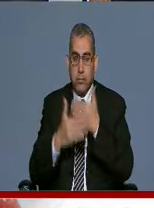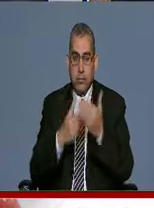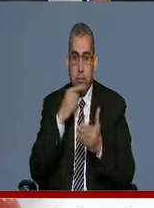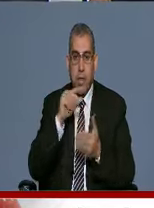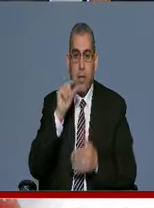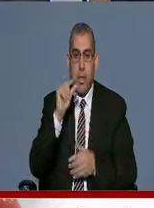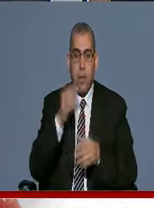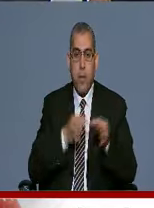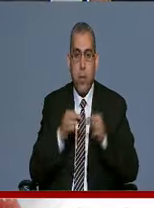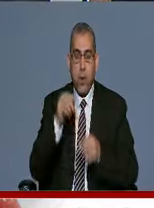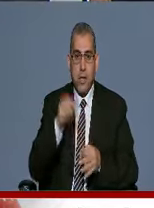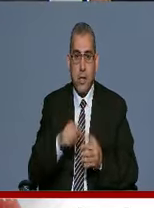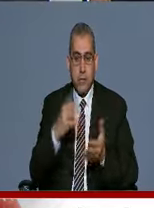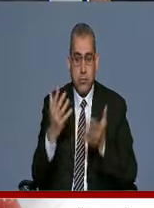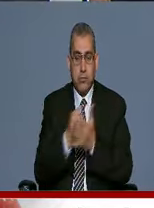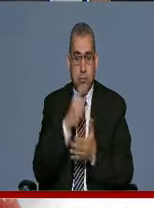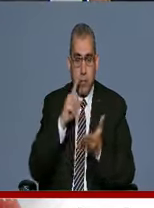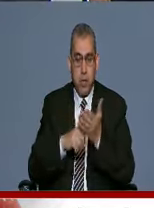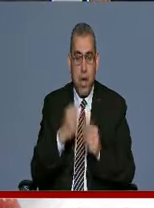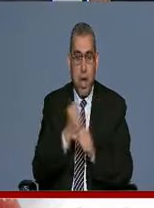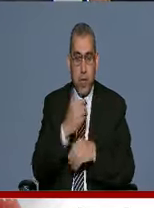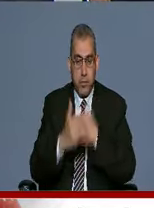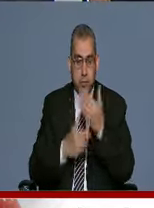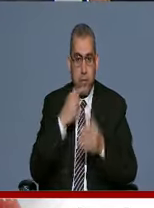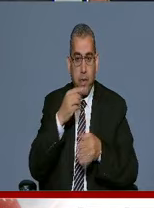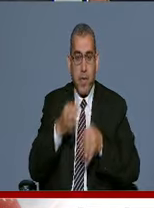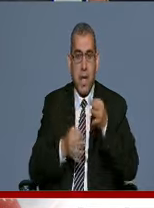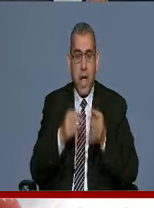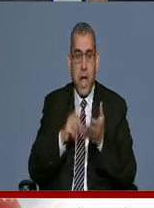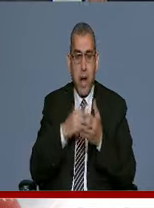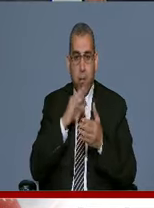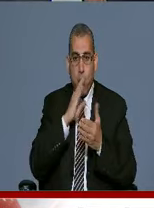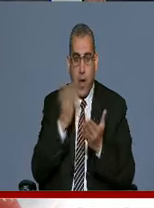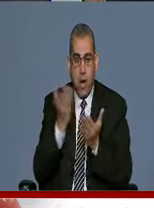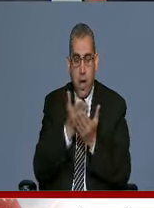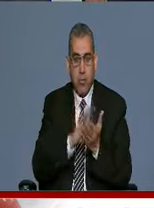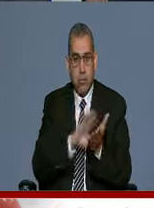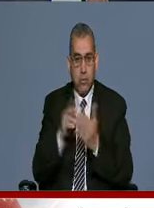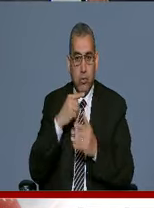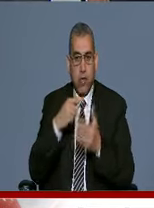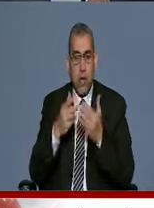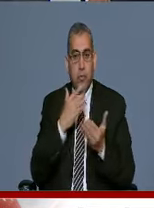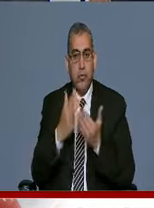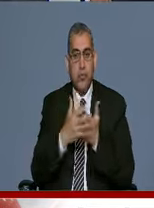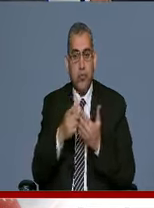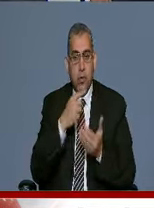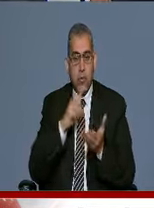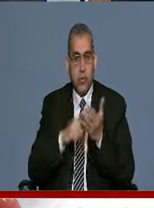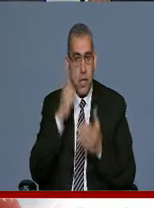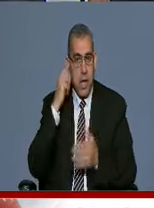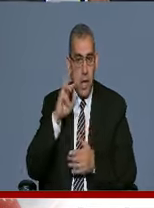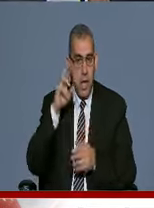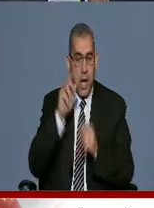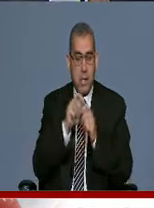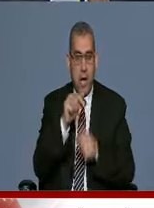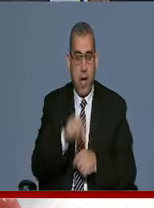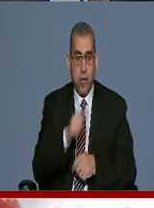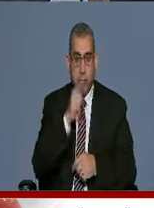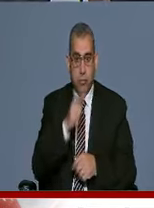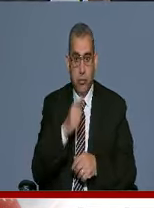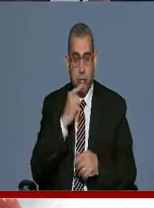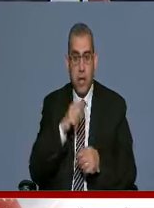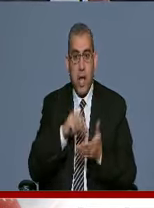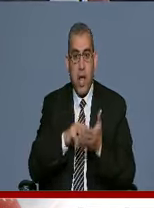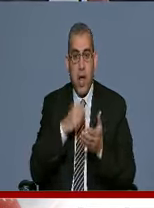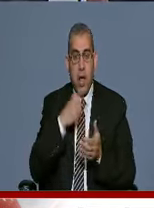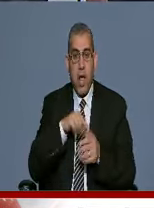الهندسيه، واحنا استخدمناه بالفعل في مشروع تحليل البيانات الوراثيه. والام بي يو هو معالج قوي بنستخدمه في تطبيقات الذكاء الاصطناعي. عشان اقدر يا فندم احقق